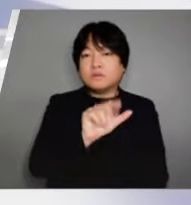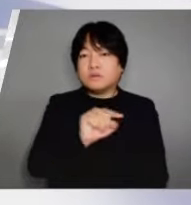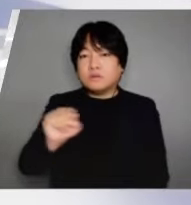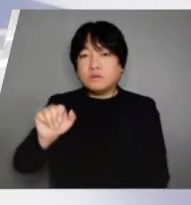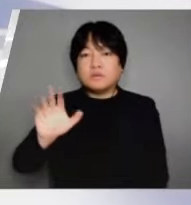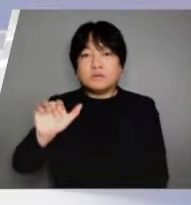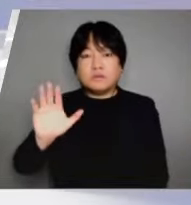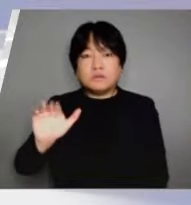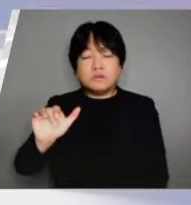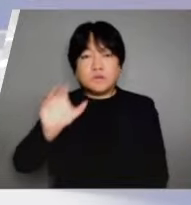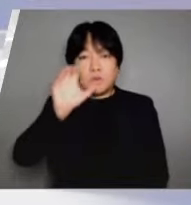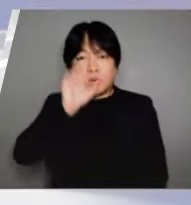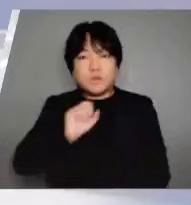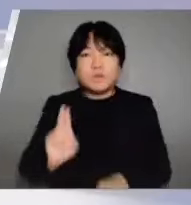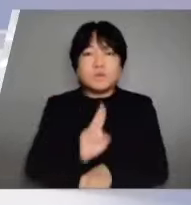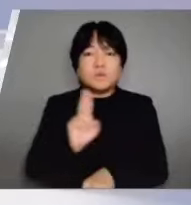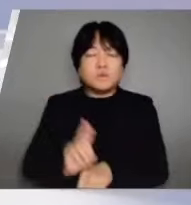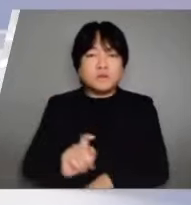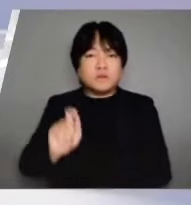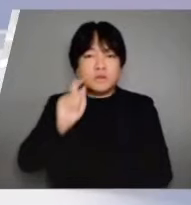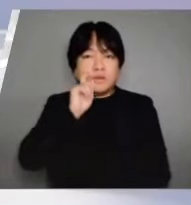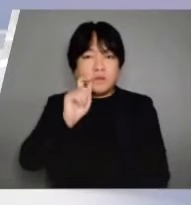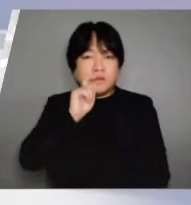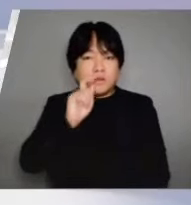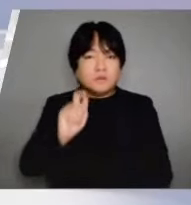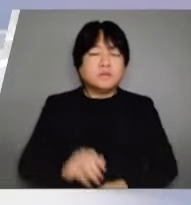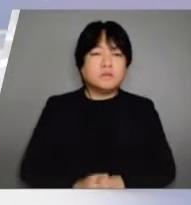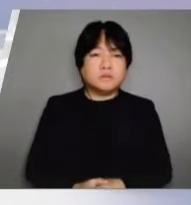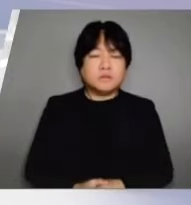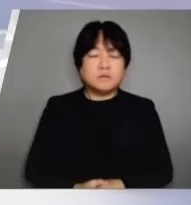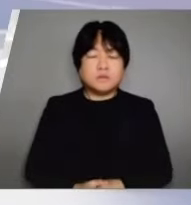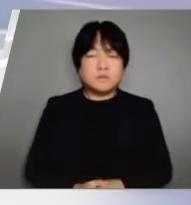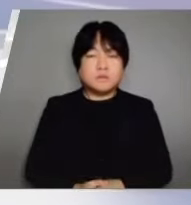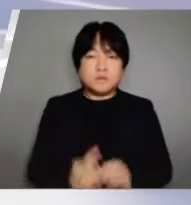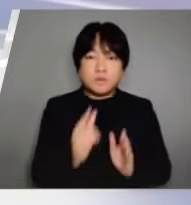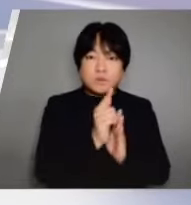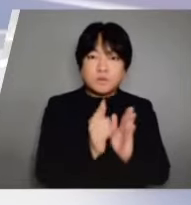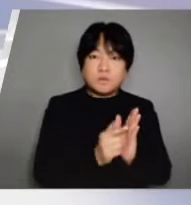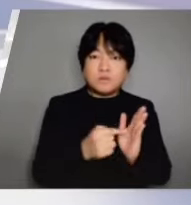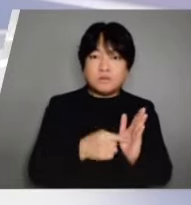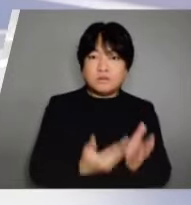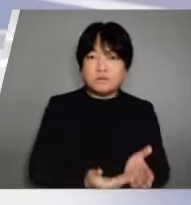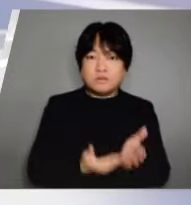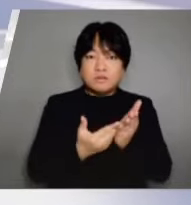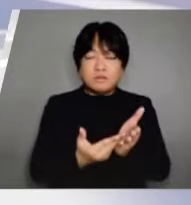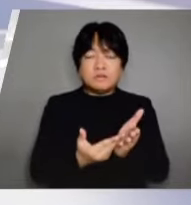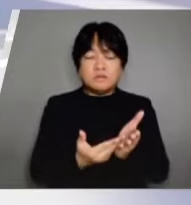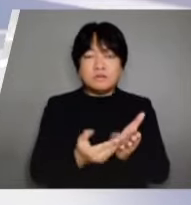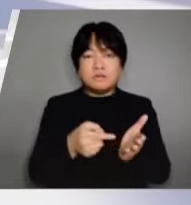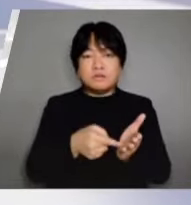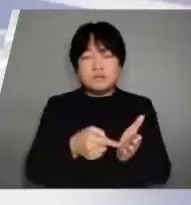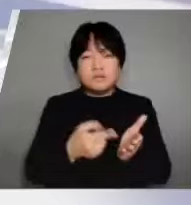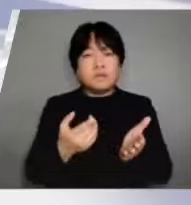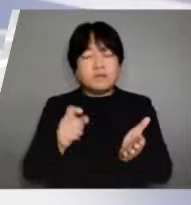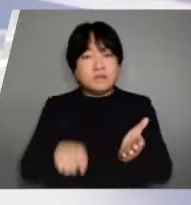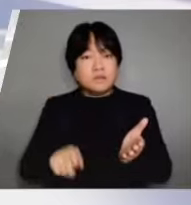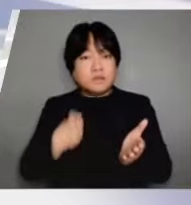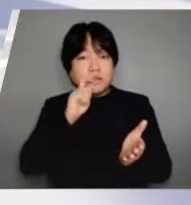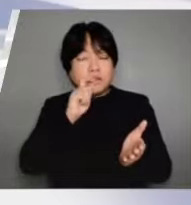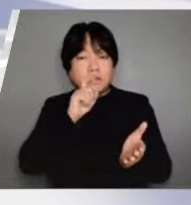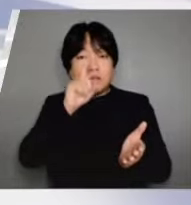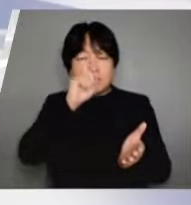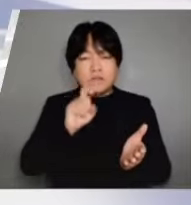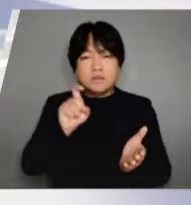ng e-cigarette. Kahit sa batas, nakalagay na ang pwede lang mag-vape o gumamit ng e-cigarette mga edad 18